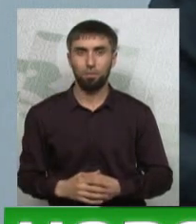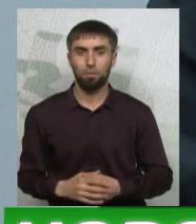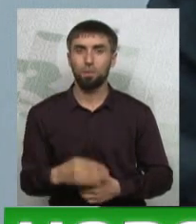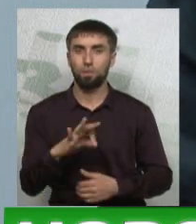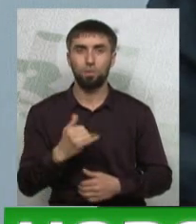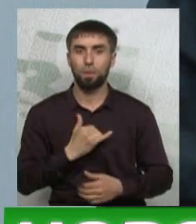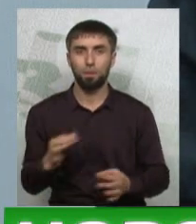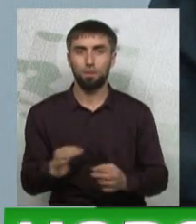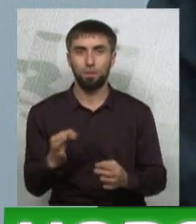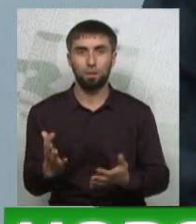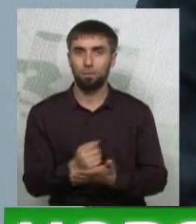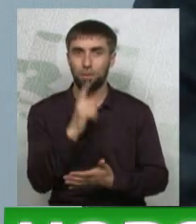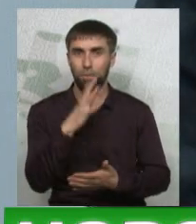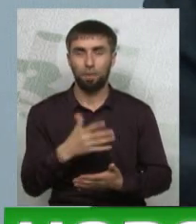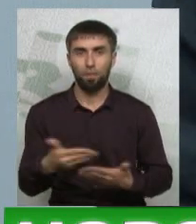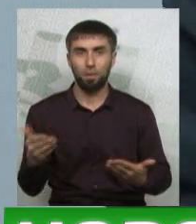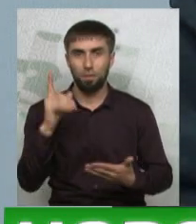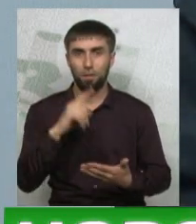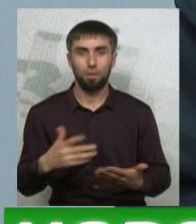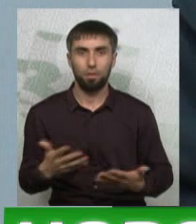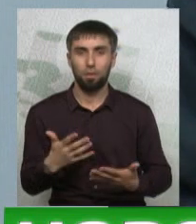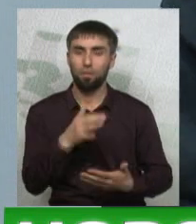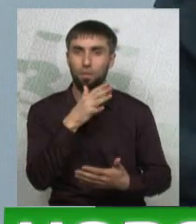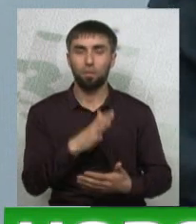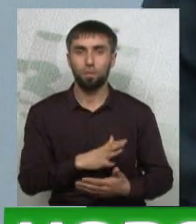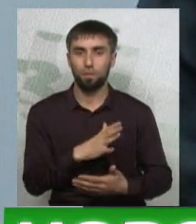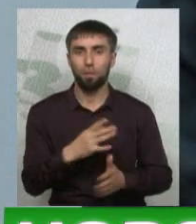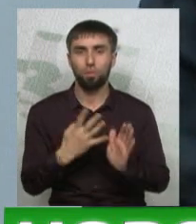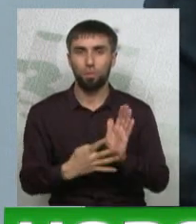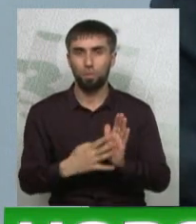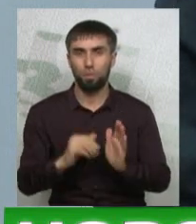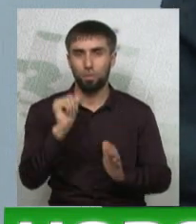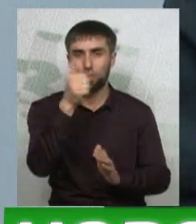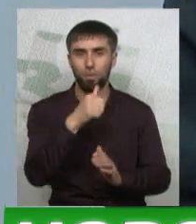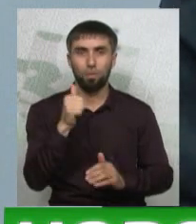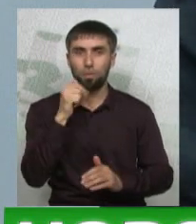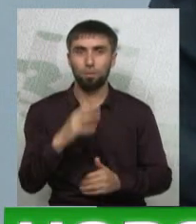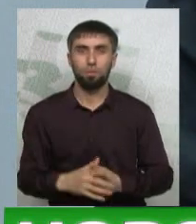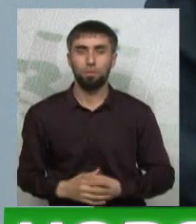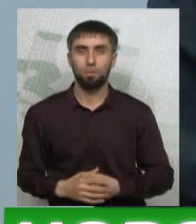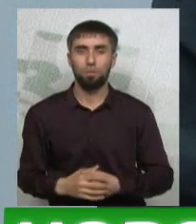то у нас ничего не получится. Вы знаете, какие времена были, 90-е, когда